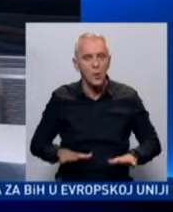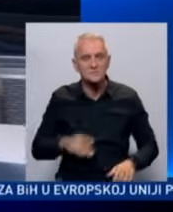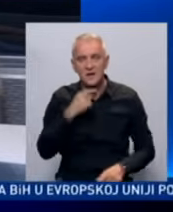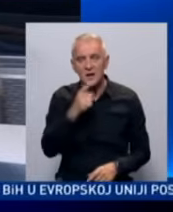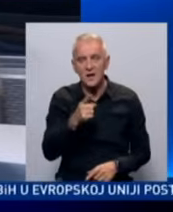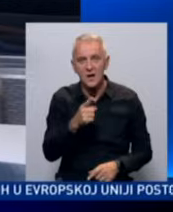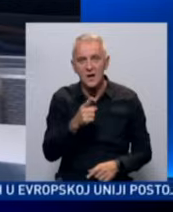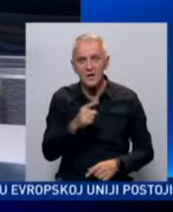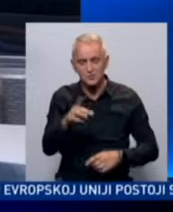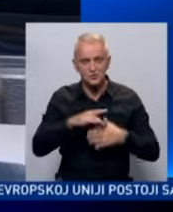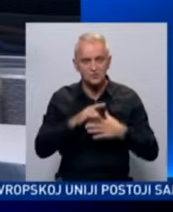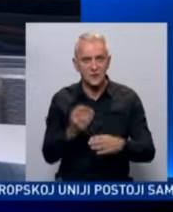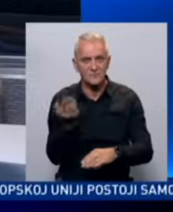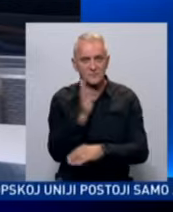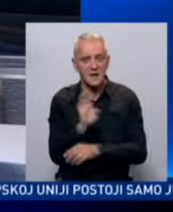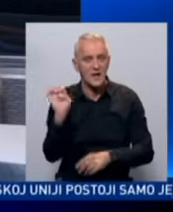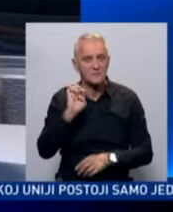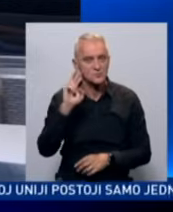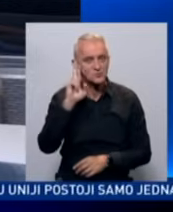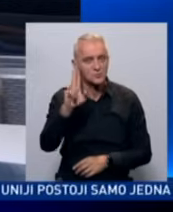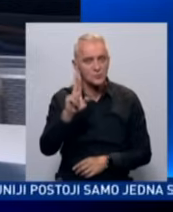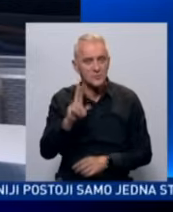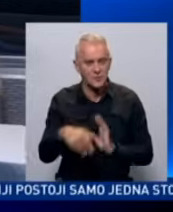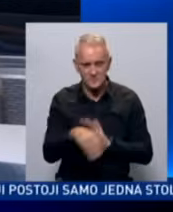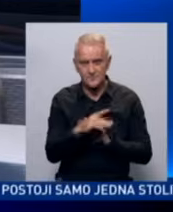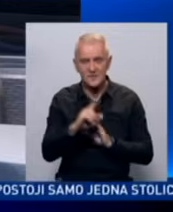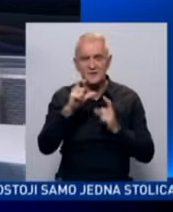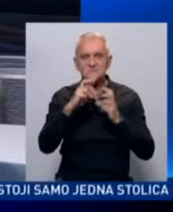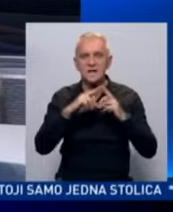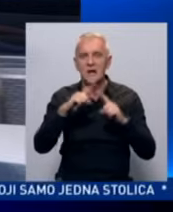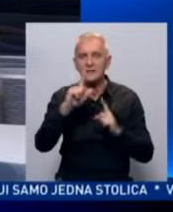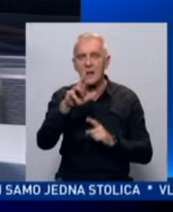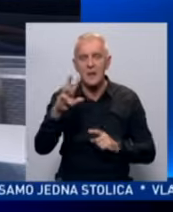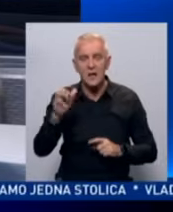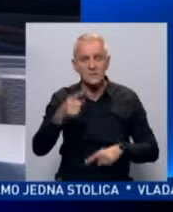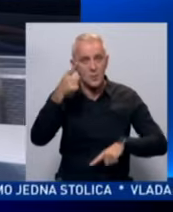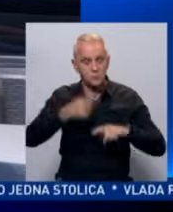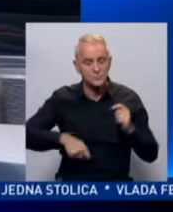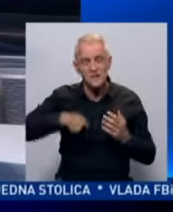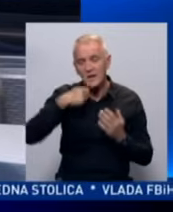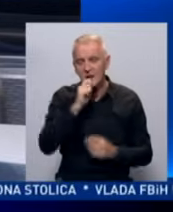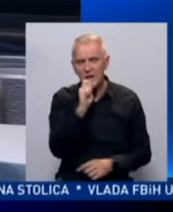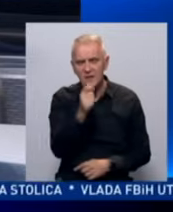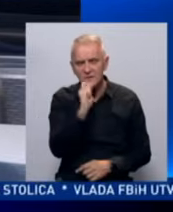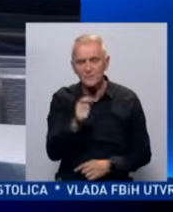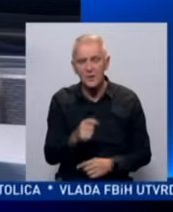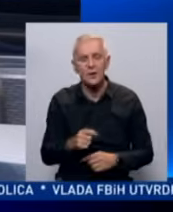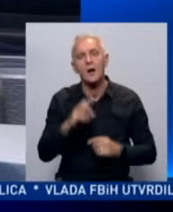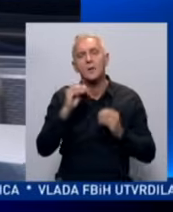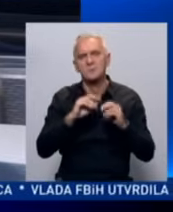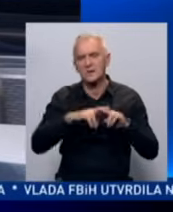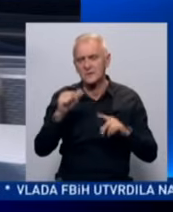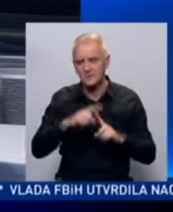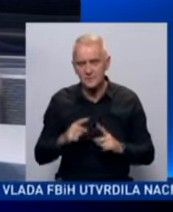je to odlazeći šef delegacije Evropske unije u Bosni i Hercegovini Johan Sattler u posljednjem intervju za javni RTV servis Bosne i